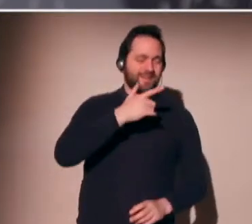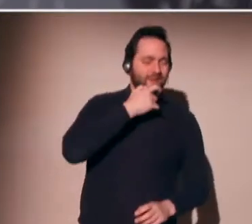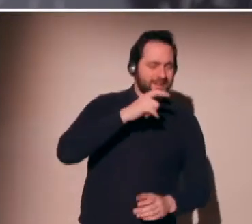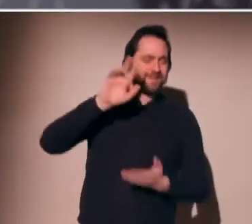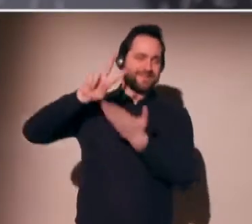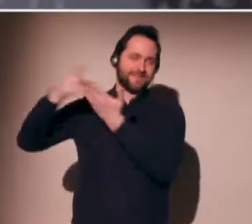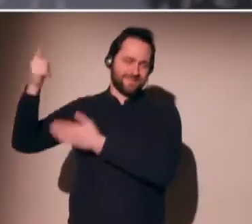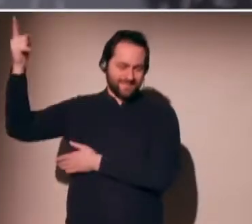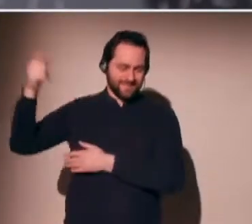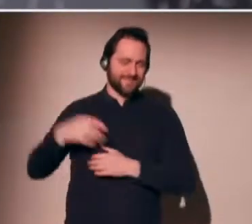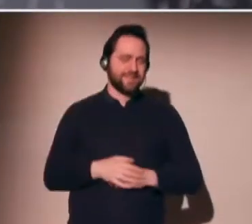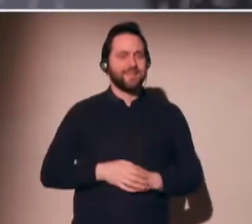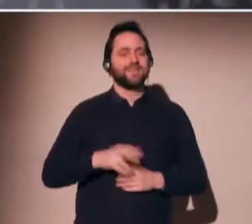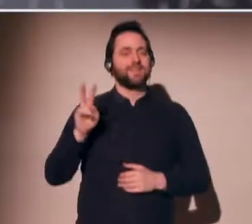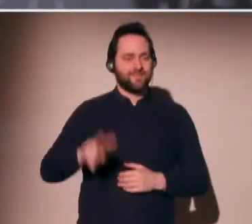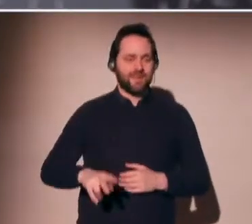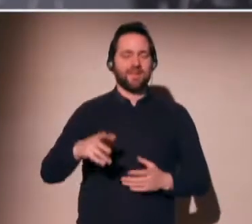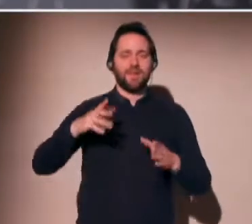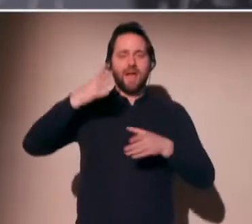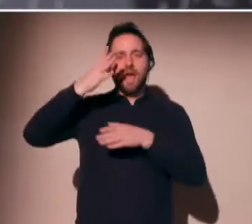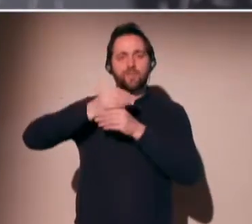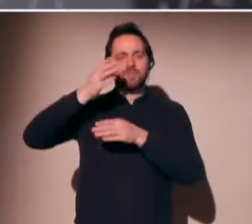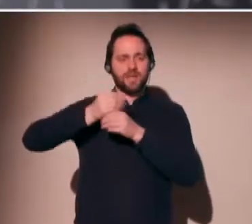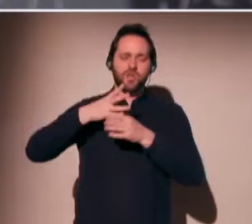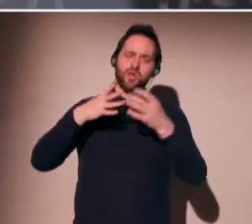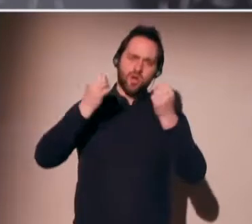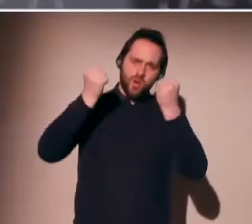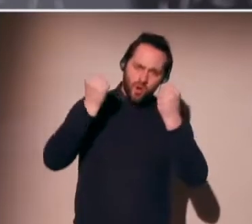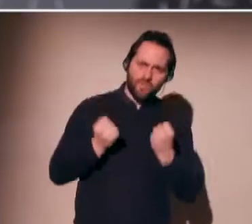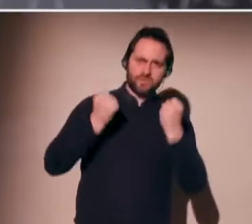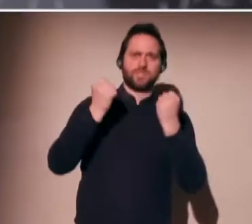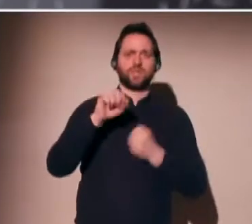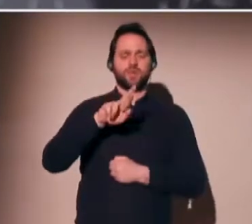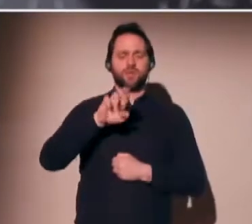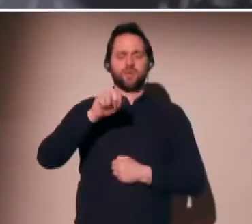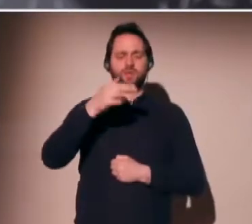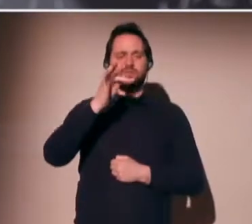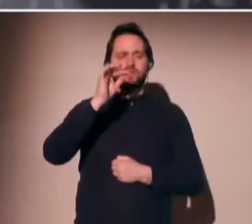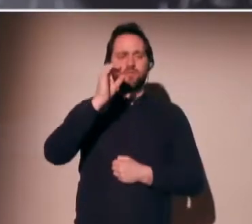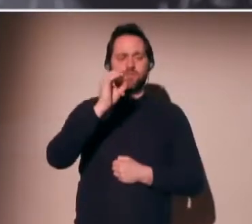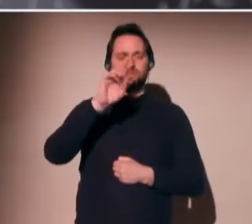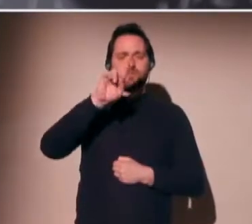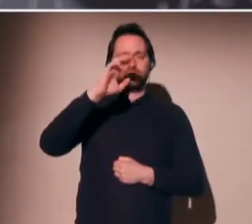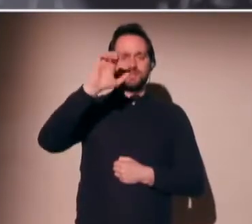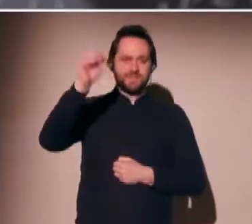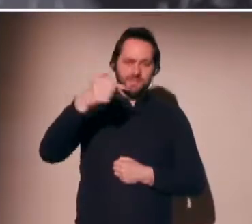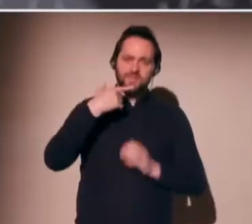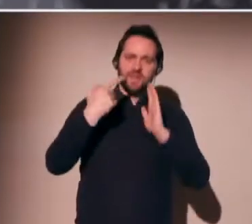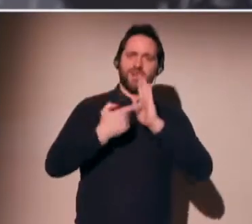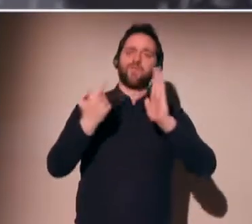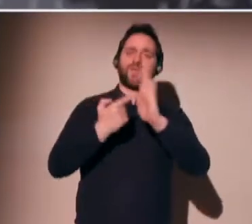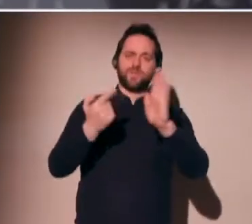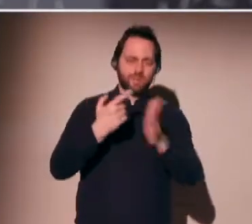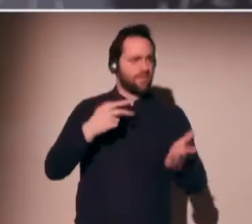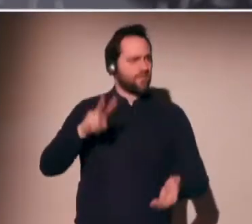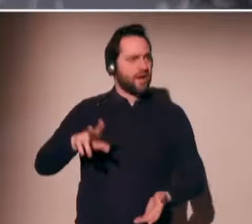également parlé de l'apprentissage renforcé, qui sont très communs dans le monde réel lorsque les êtres humains apprennent à faire un